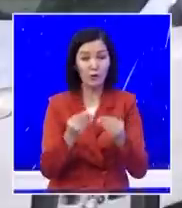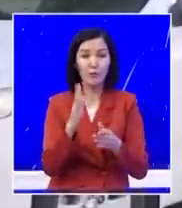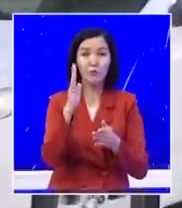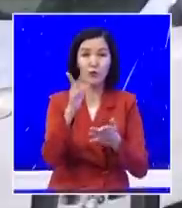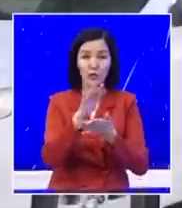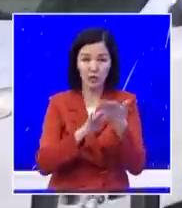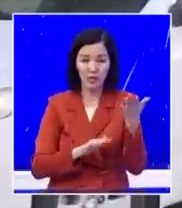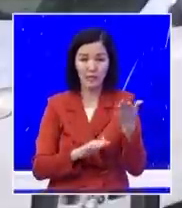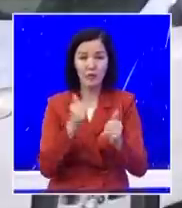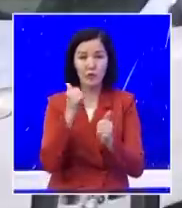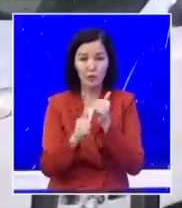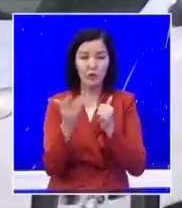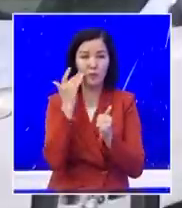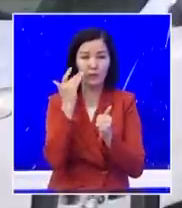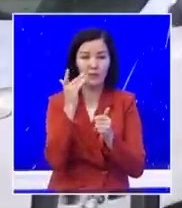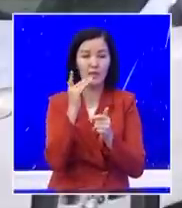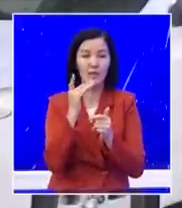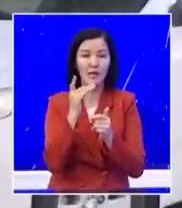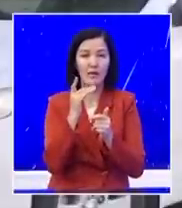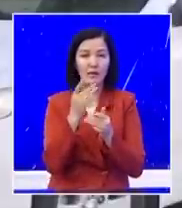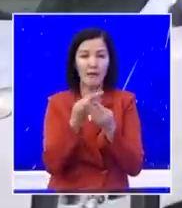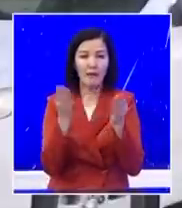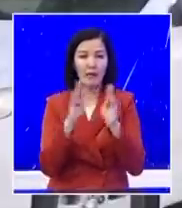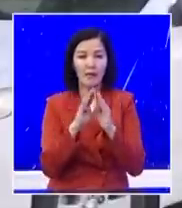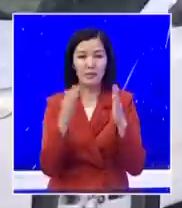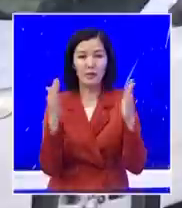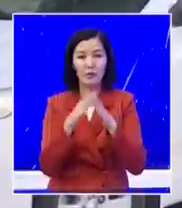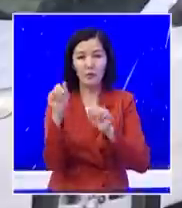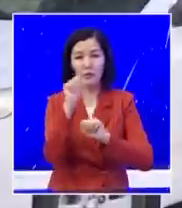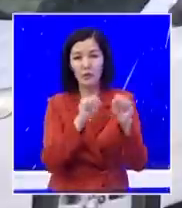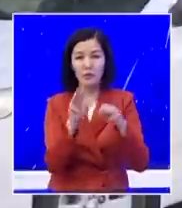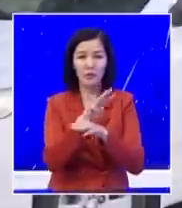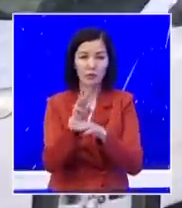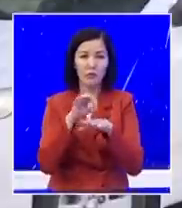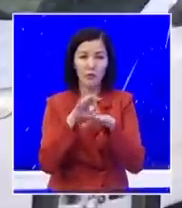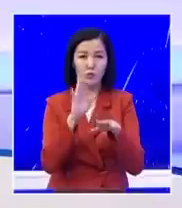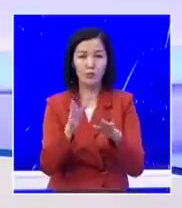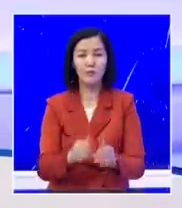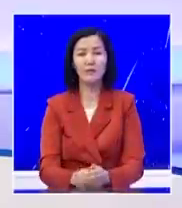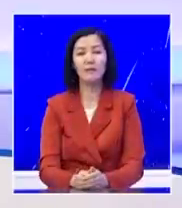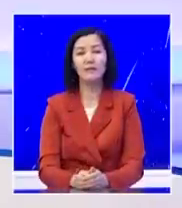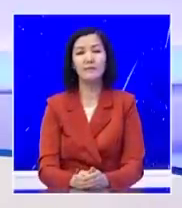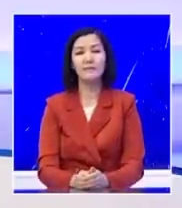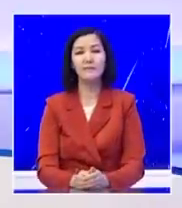қарай да жалғасады. Күнделікті осындай карантинде болған үйлер барлығын дезинфекциялық жұмыстарын жүргіземіз.